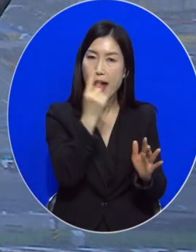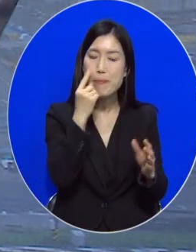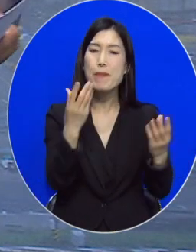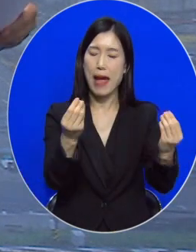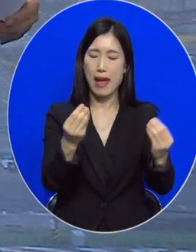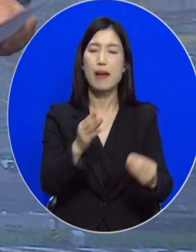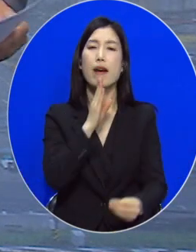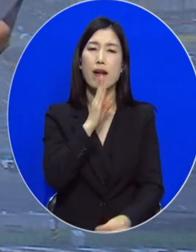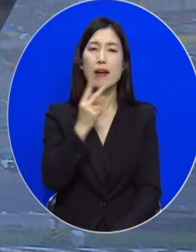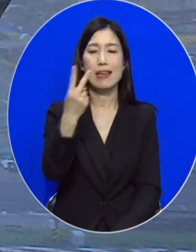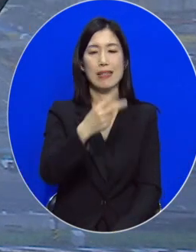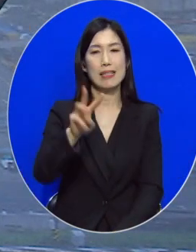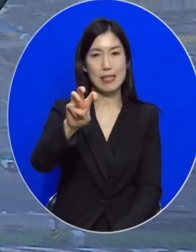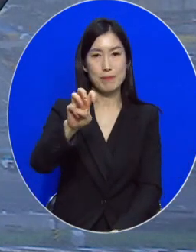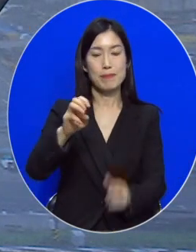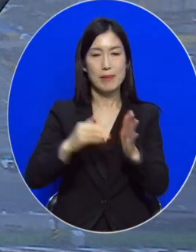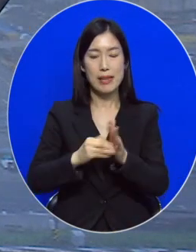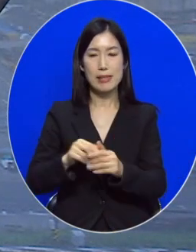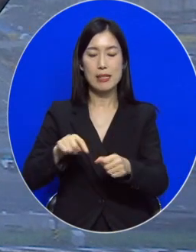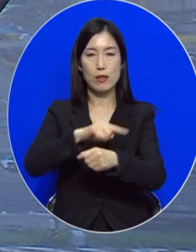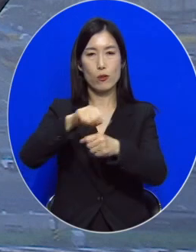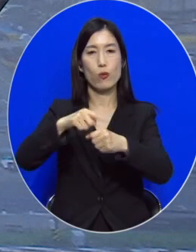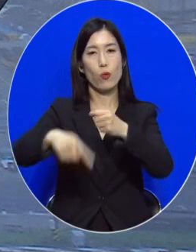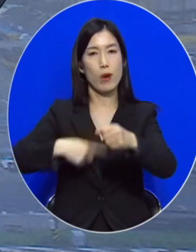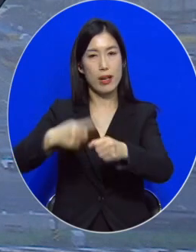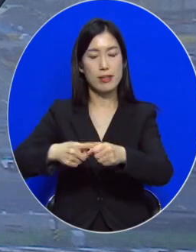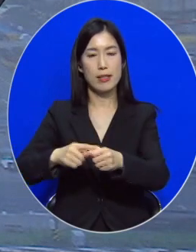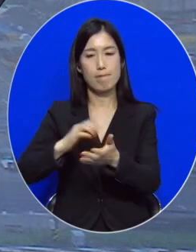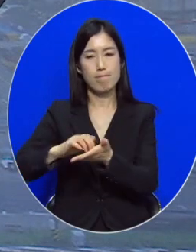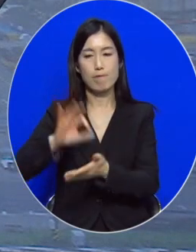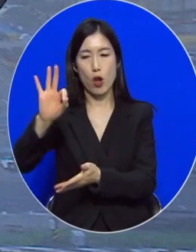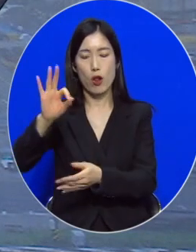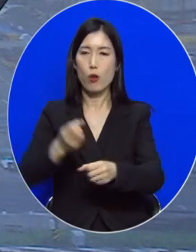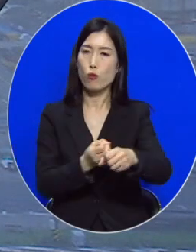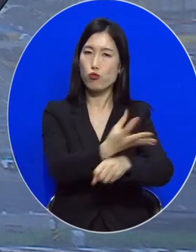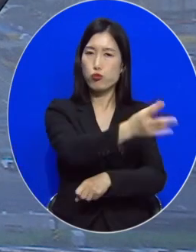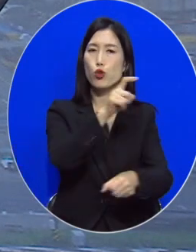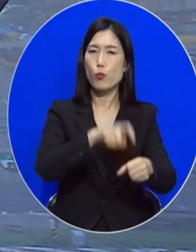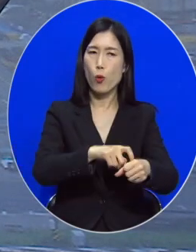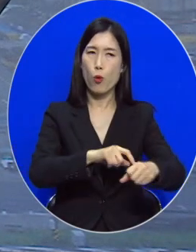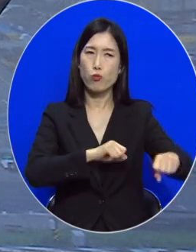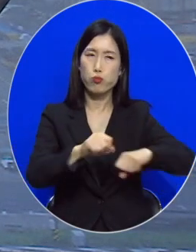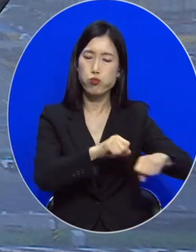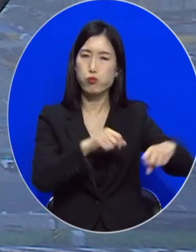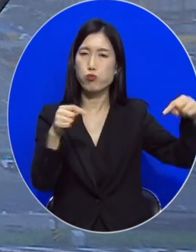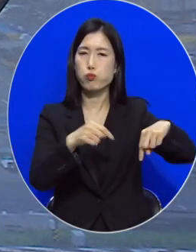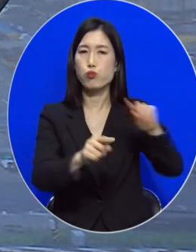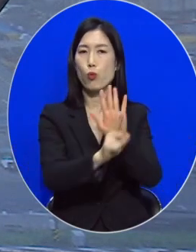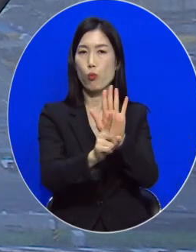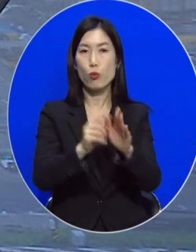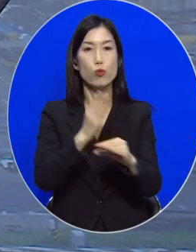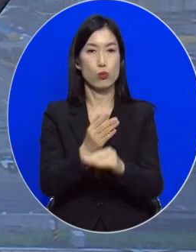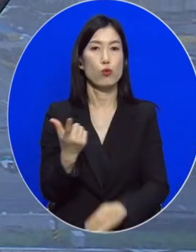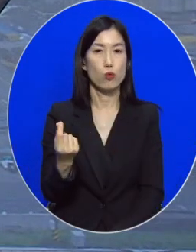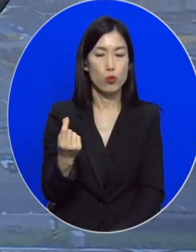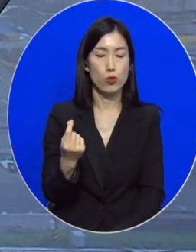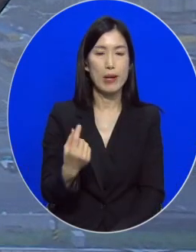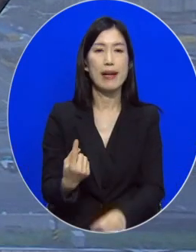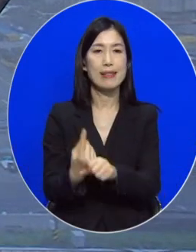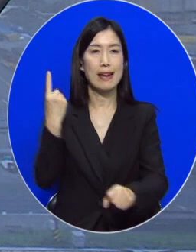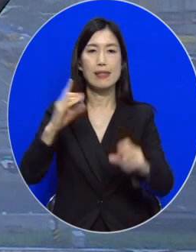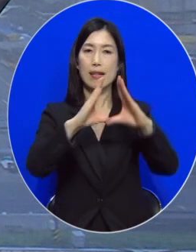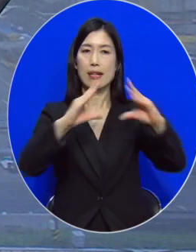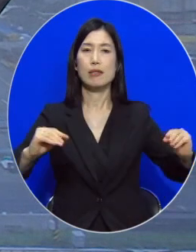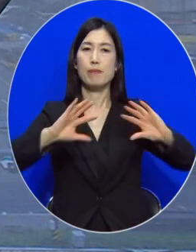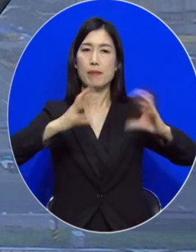2030년까지 원전 열기를 수출한다는 목표를 세우고 적극적인 원전 세일즈에 나서고 있고 지난해 이집트